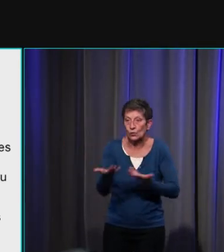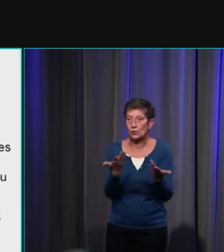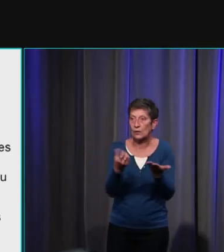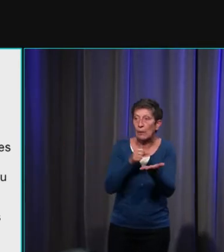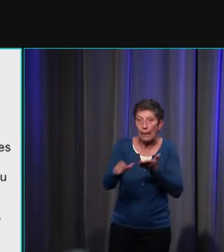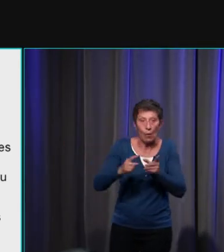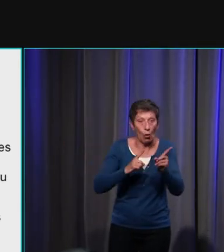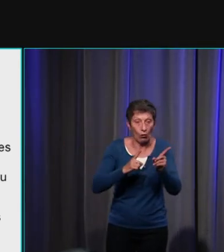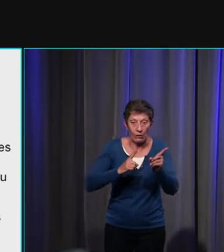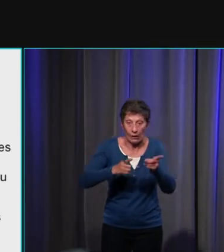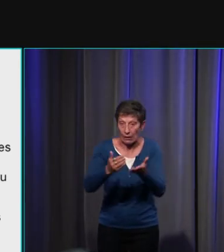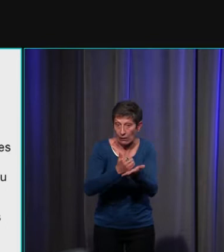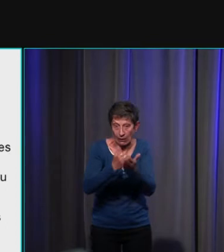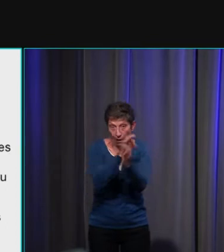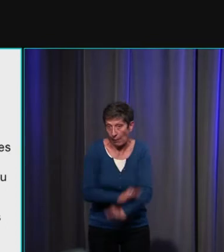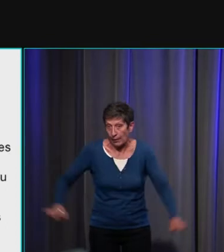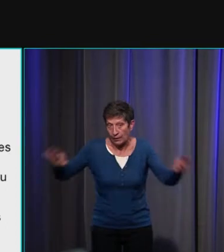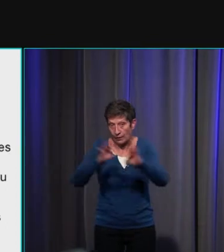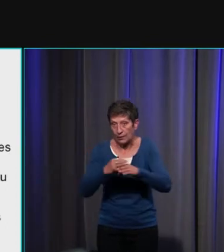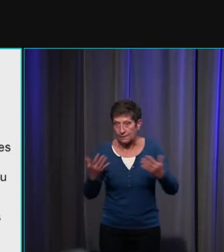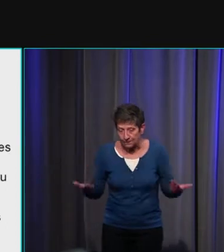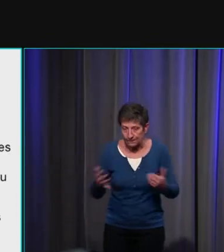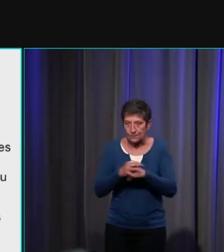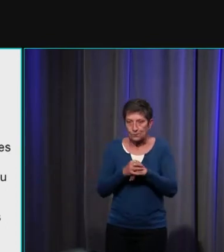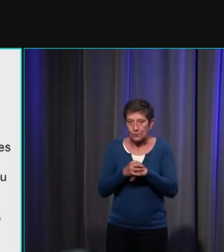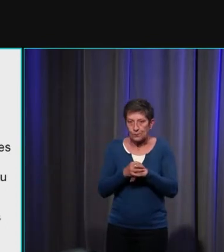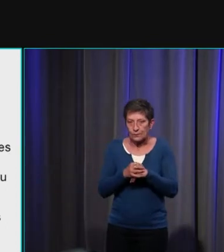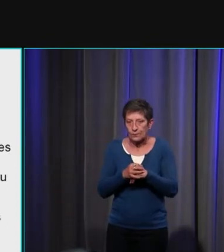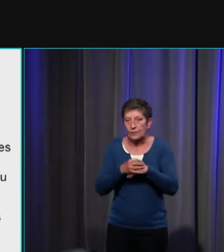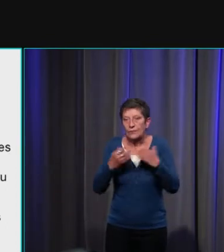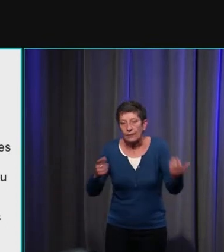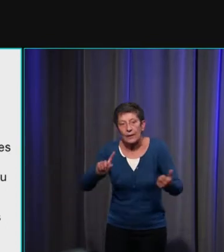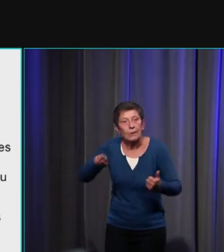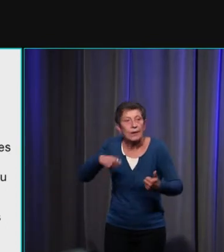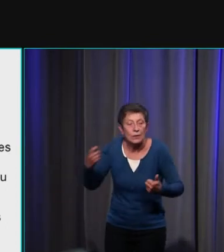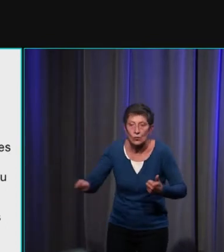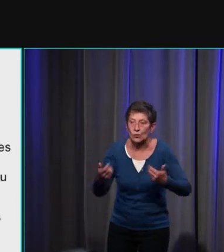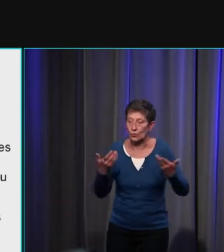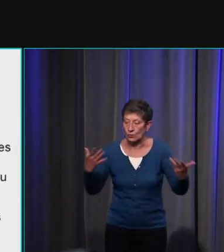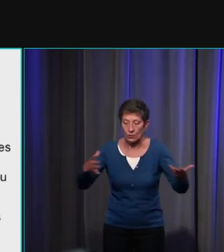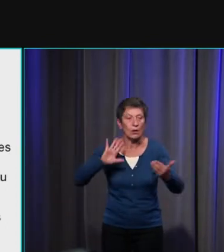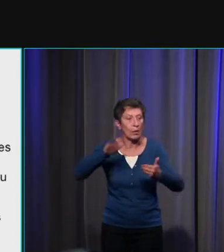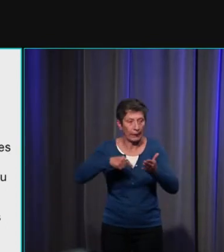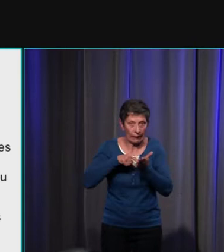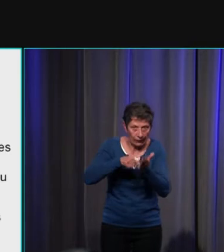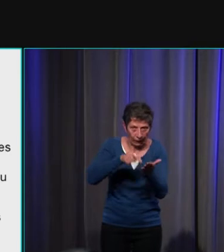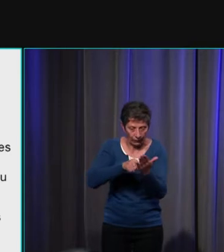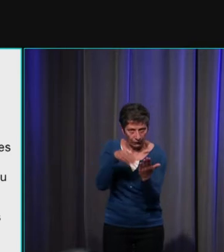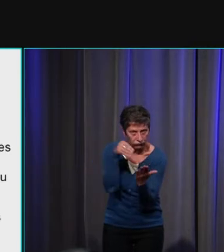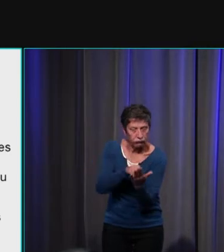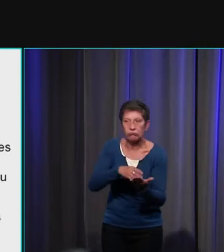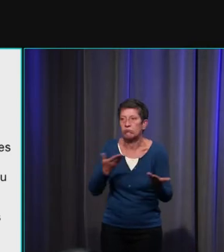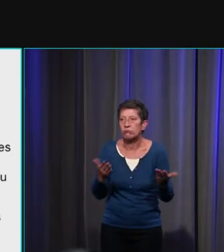guerriers ils sont exemptés de péage et il y a bien sûr pour leur hypothèque le moratoire des dettes personne ne peut réclamer